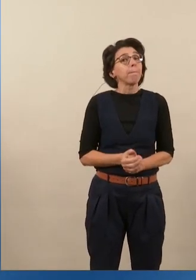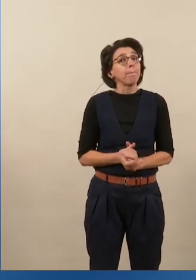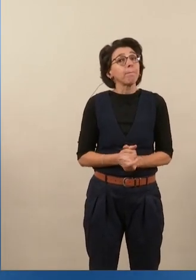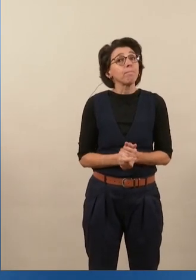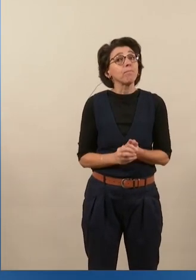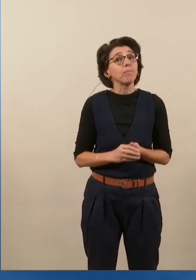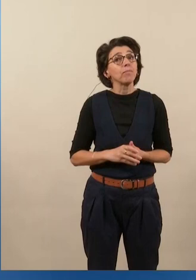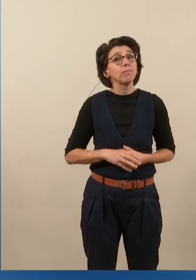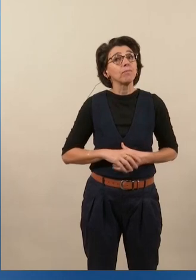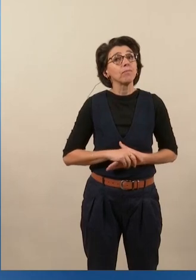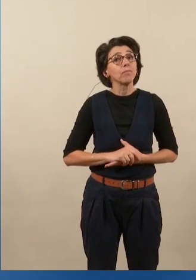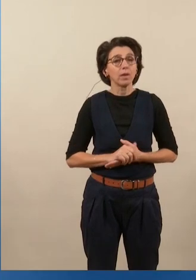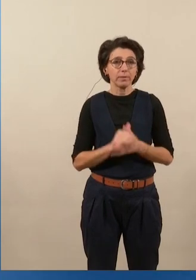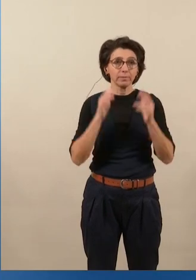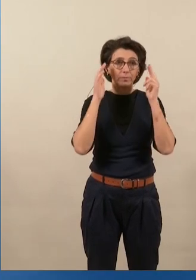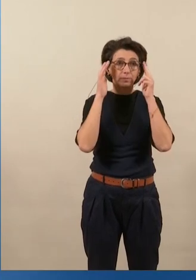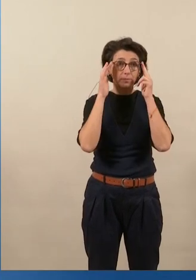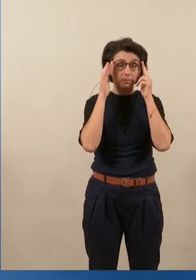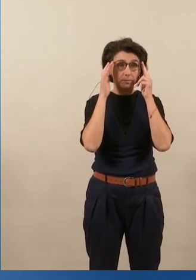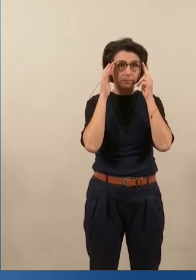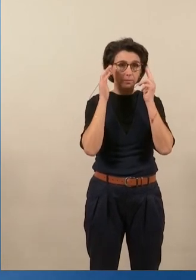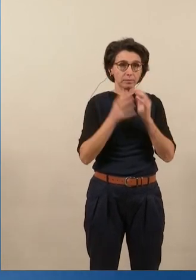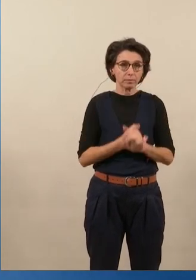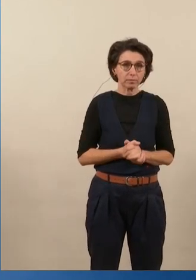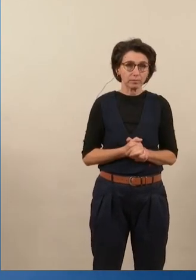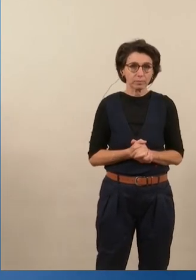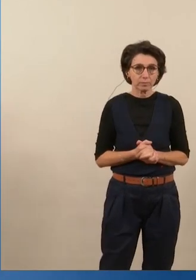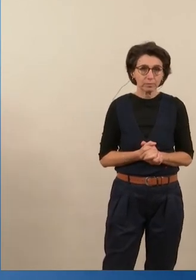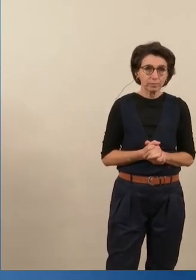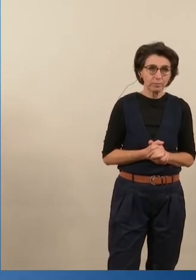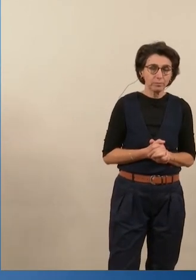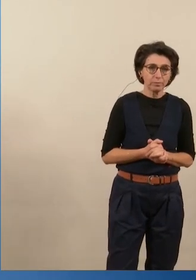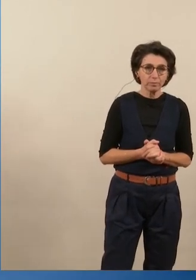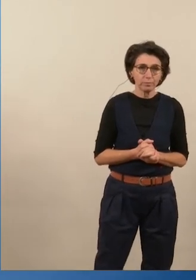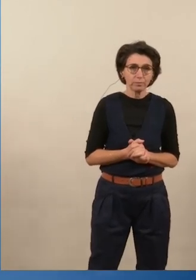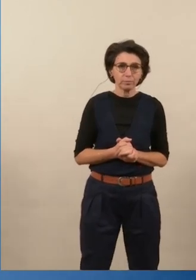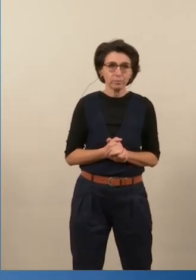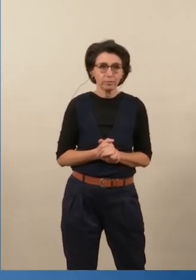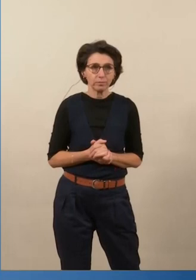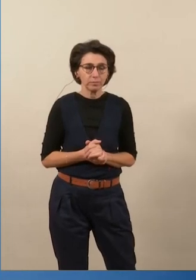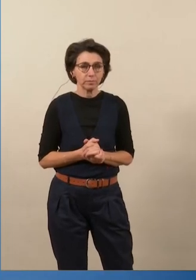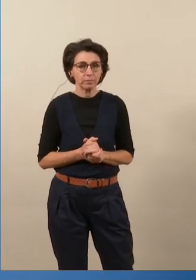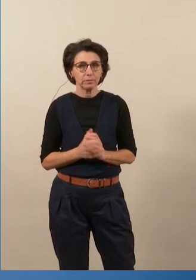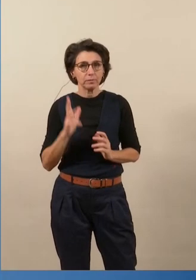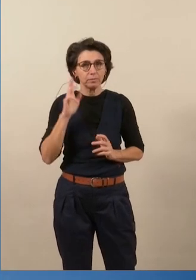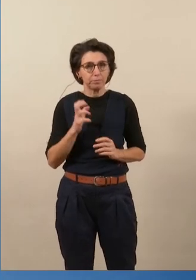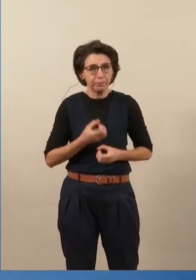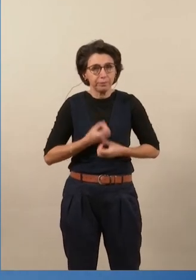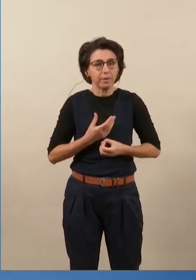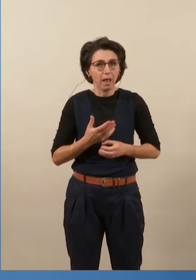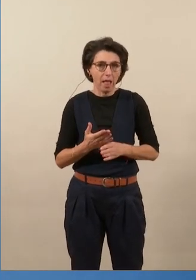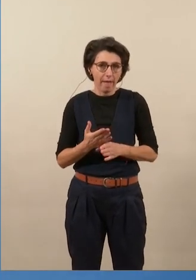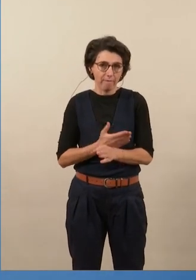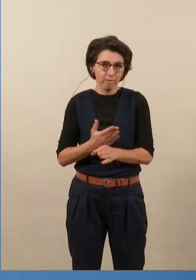euh av V propos quand même monsieur le Maire là nous abordons quand même une thématique assez sérieuse pour notre